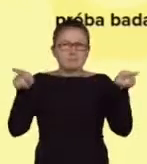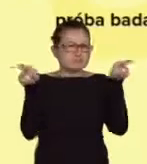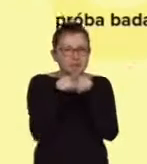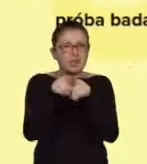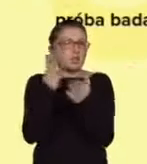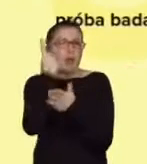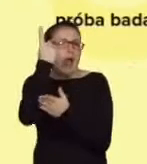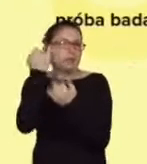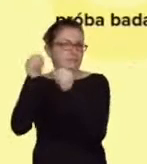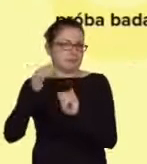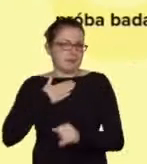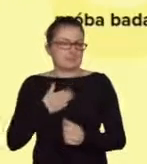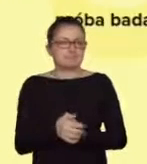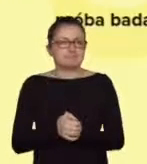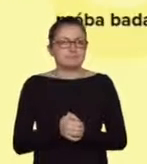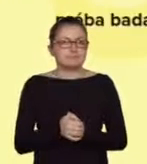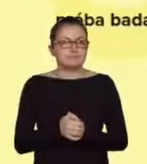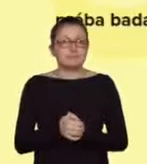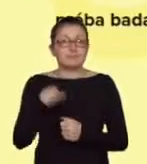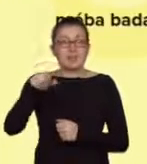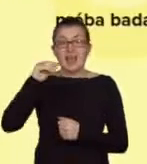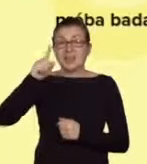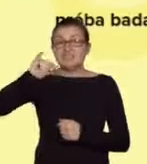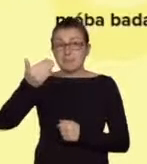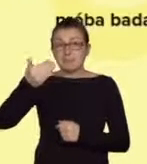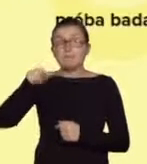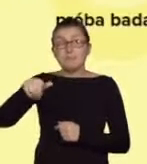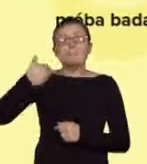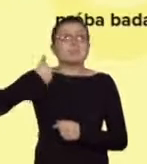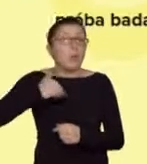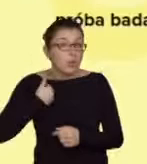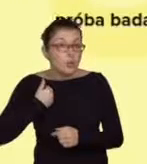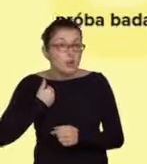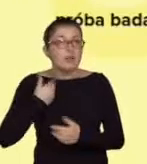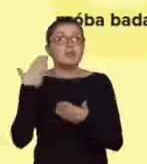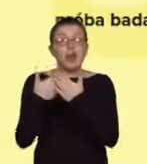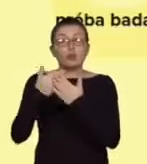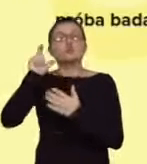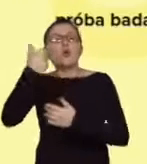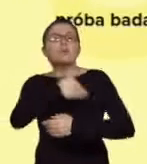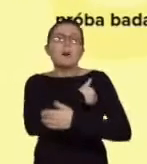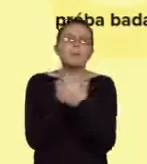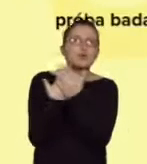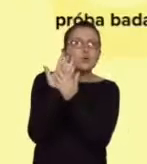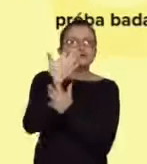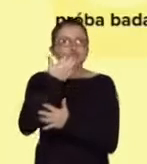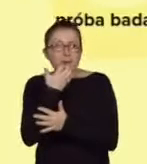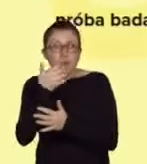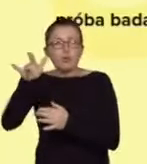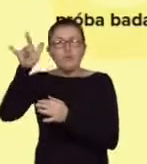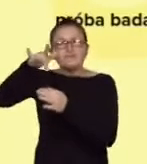badawcza. Enzymy są białkami, dlatego pod wpływem wysokiej temperatury dochodzi do zniszczenia ich